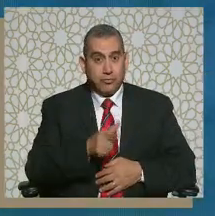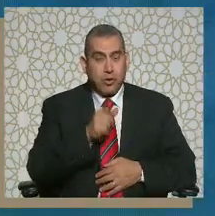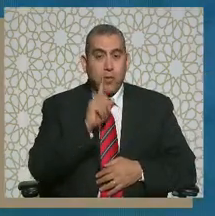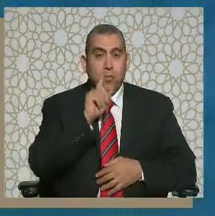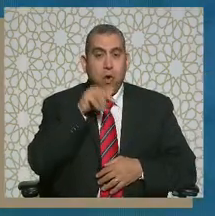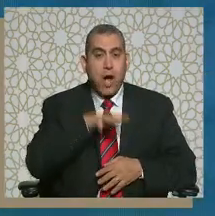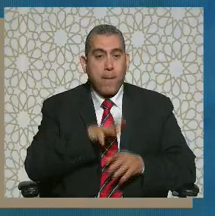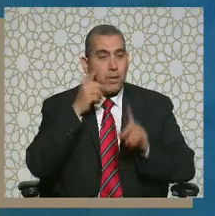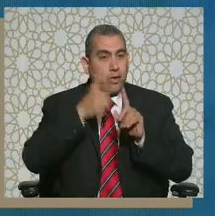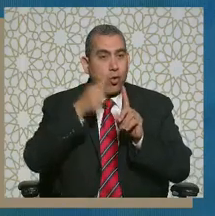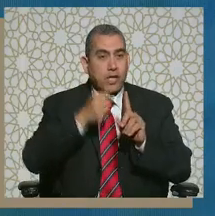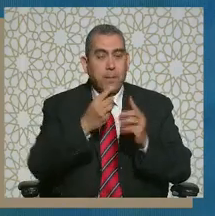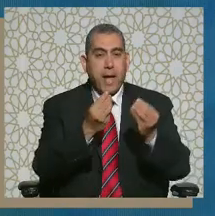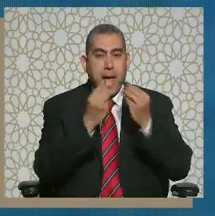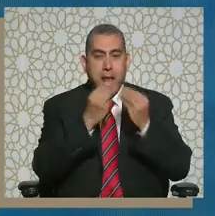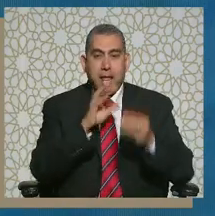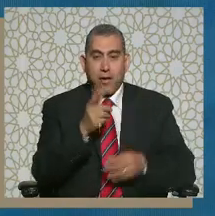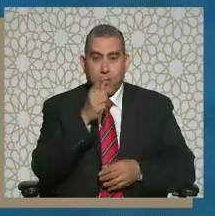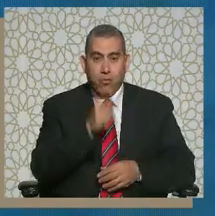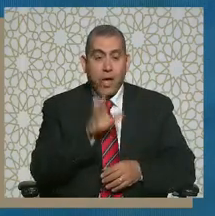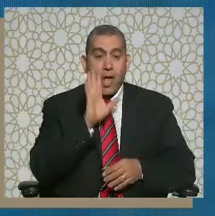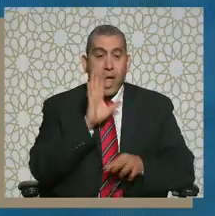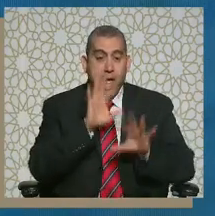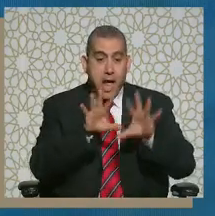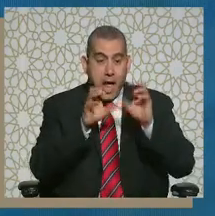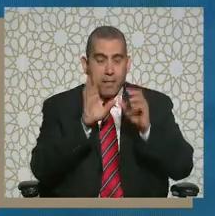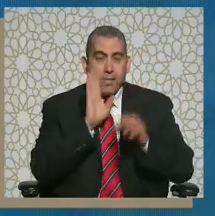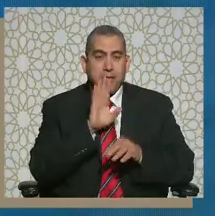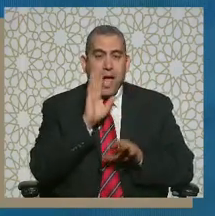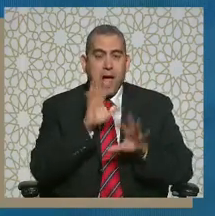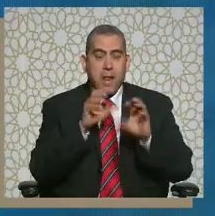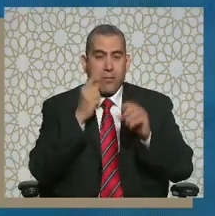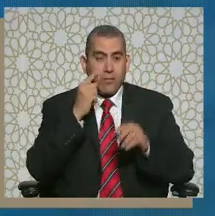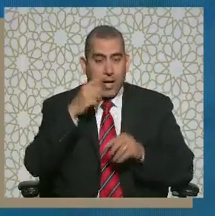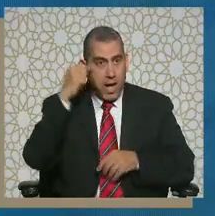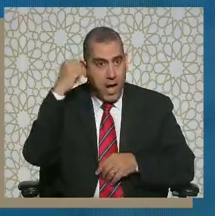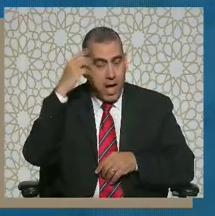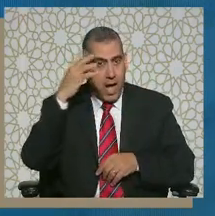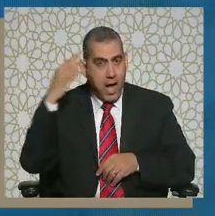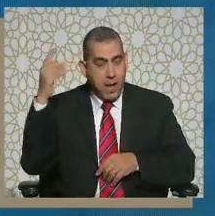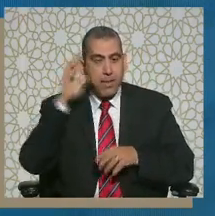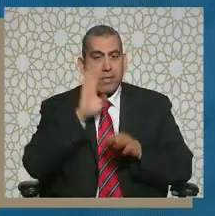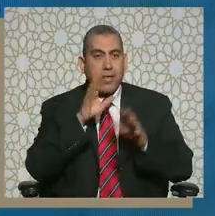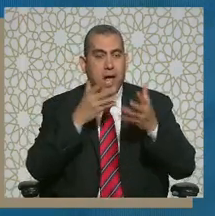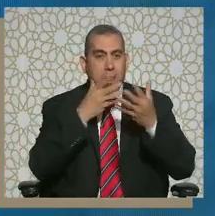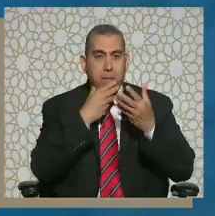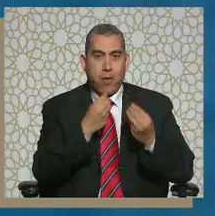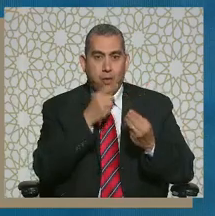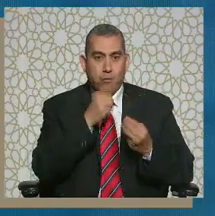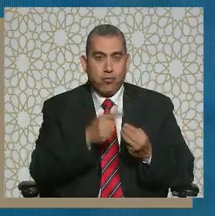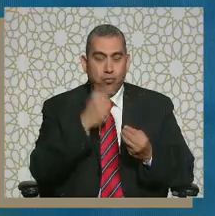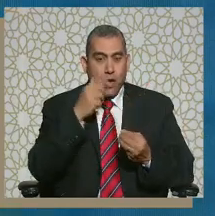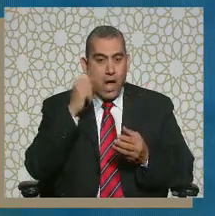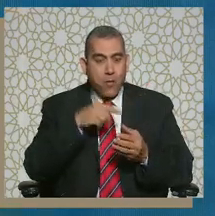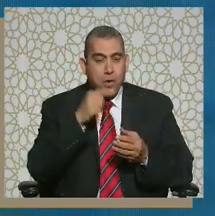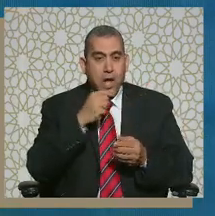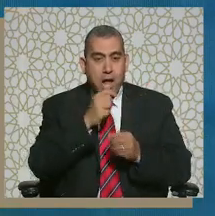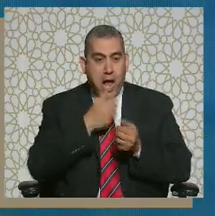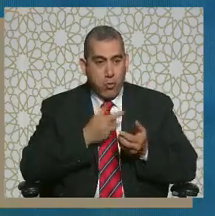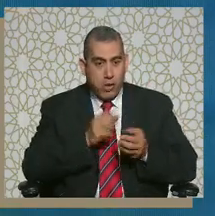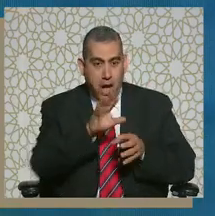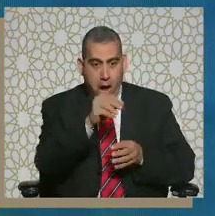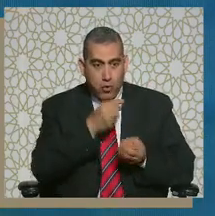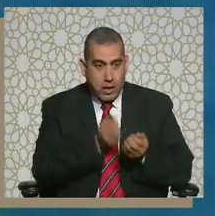لنا ايه انما العلم بالتعلم وانما الحلم بالتحلم ومن يتحر الخير